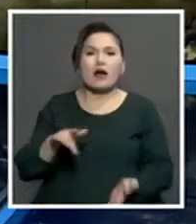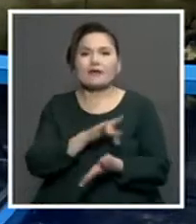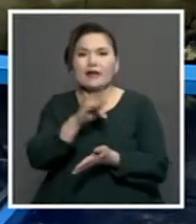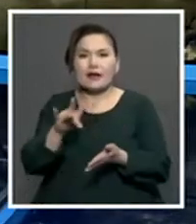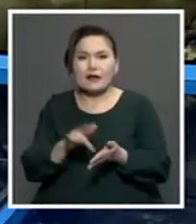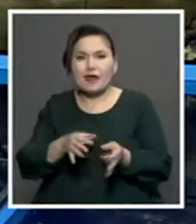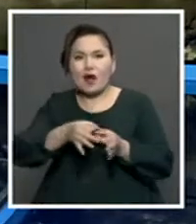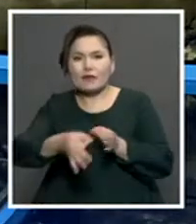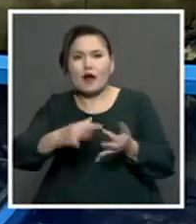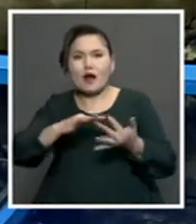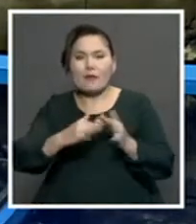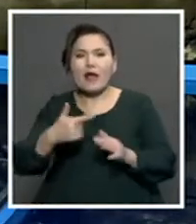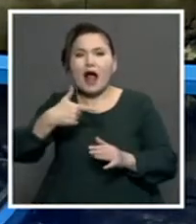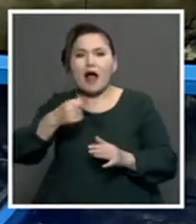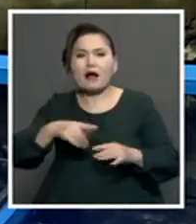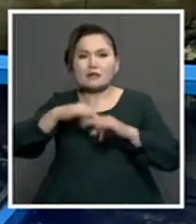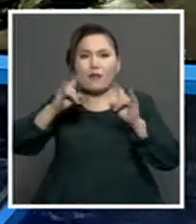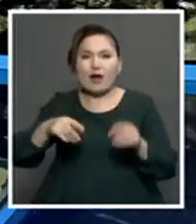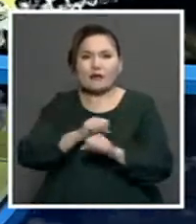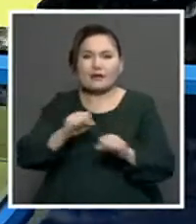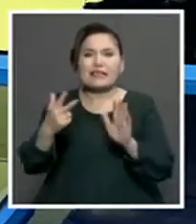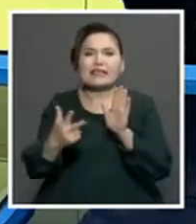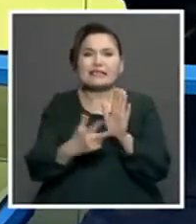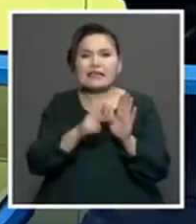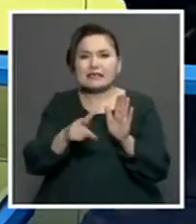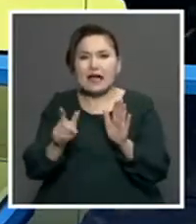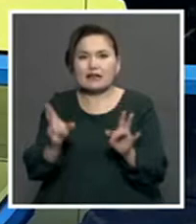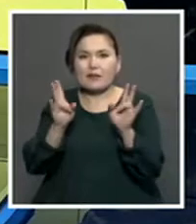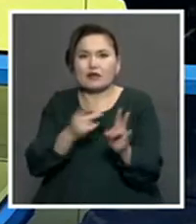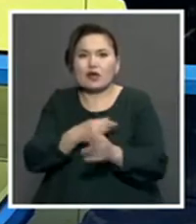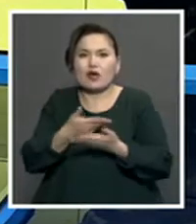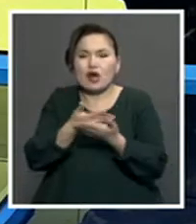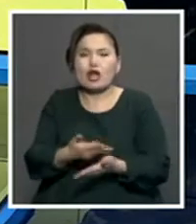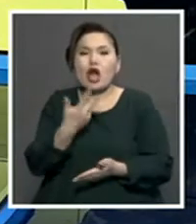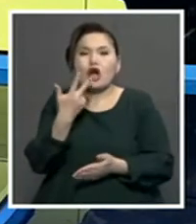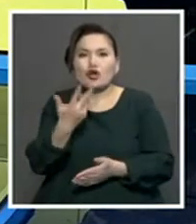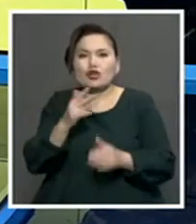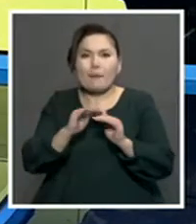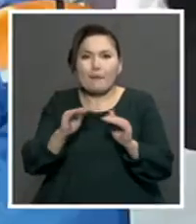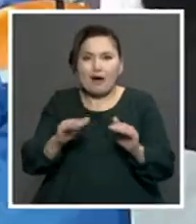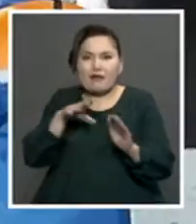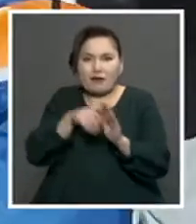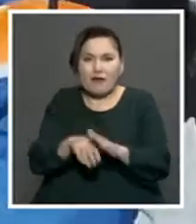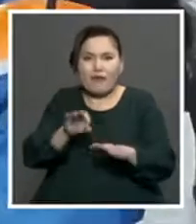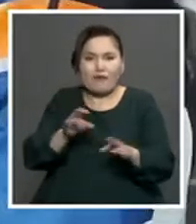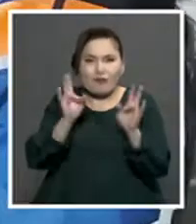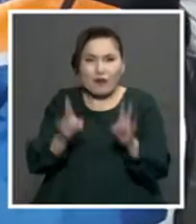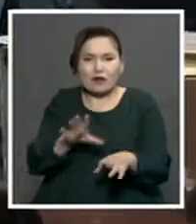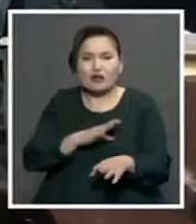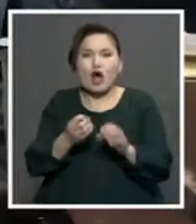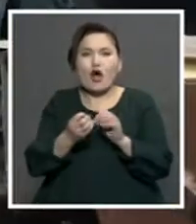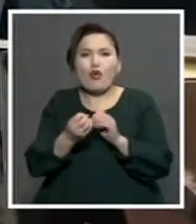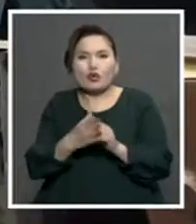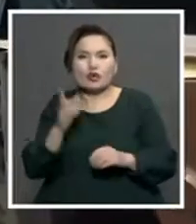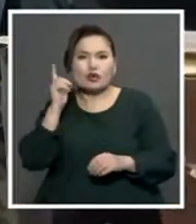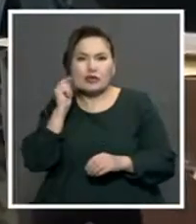Талдықорғанға қарасты Еркін ауылында газ баллон жарылып, 8 адам зардап шекті. Олардың 3-ші бала. 4-ші жағдайы өте ауыр. 14